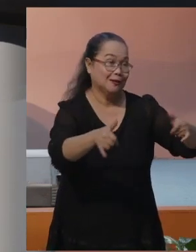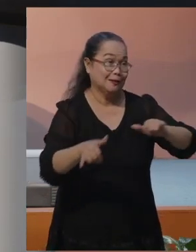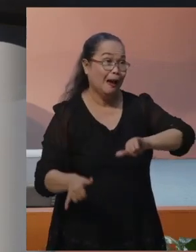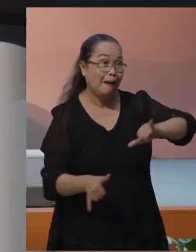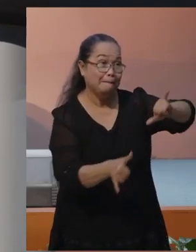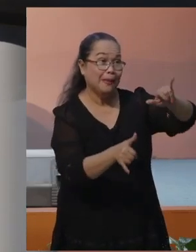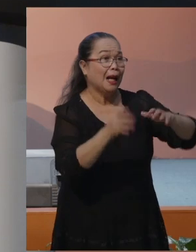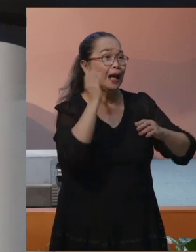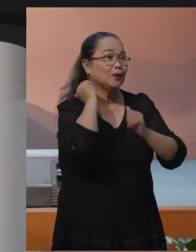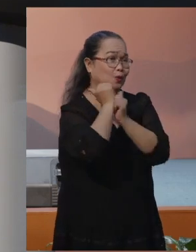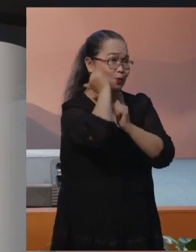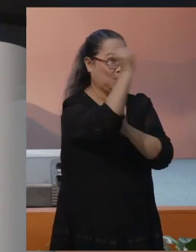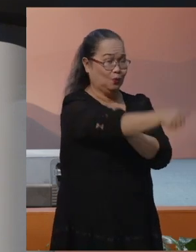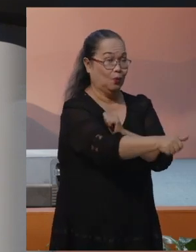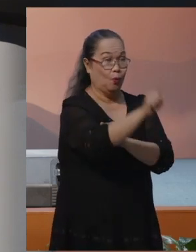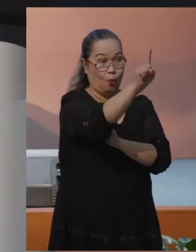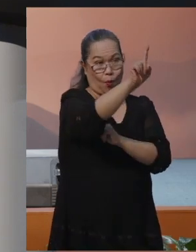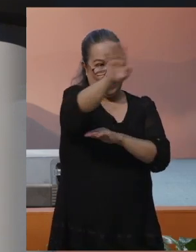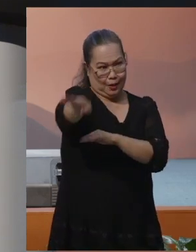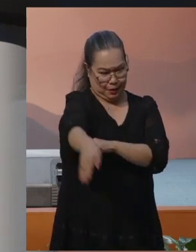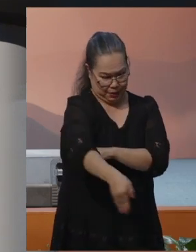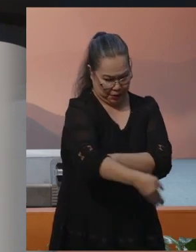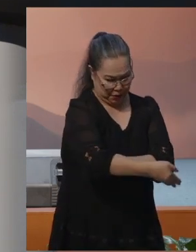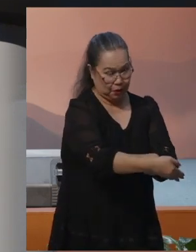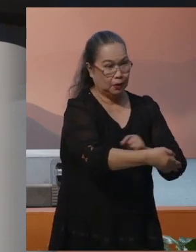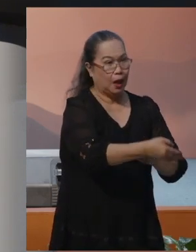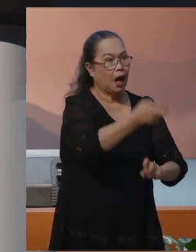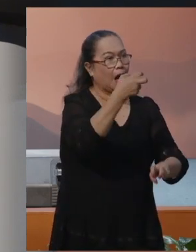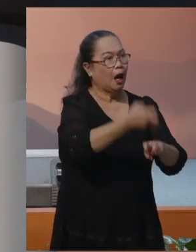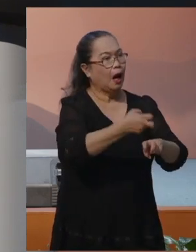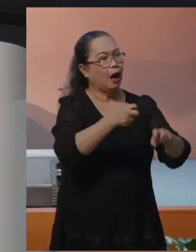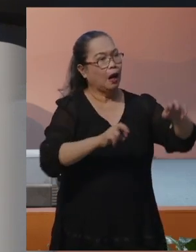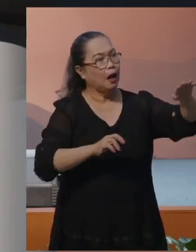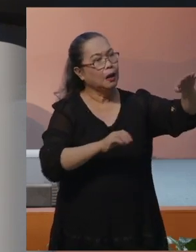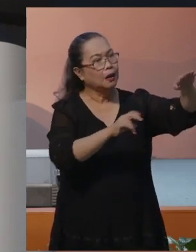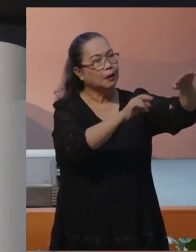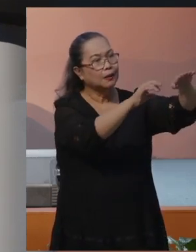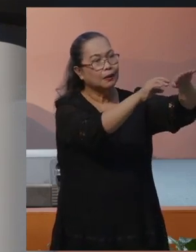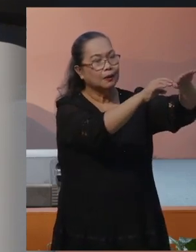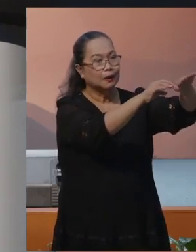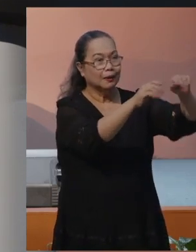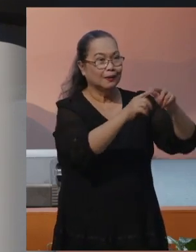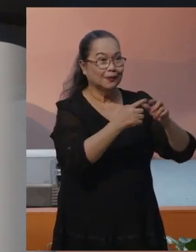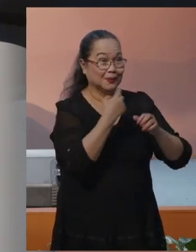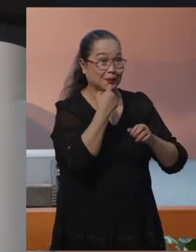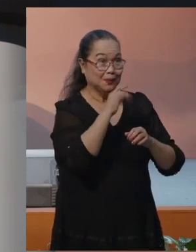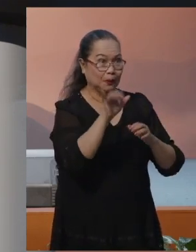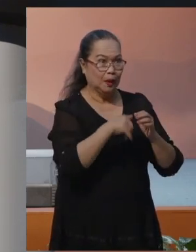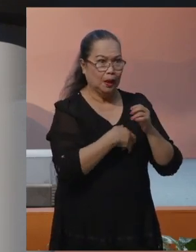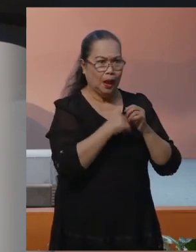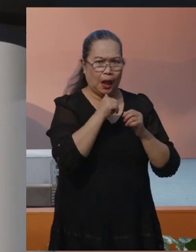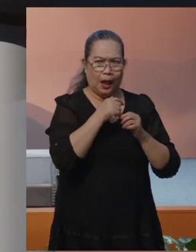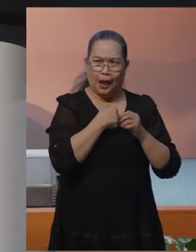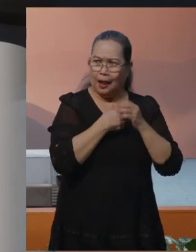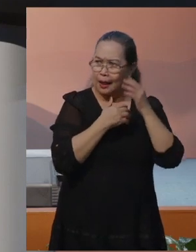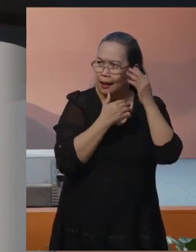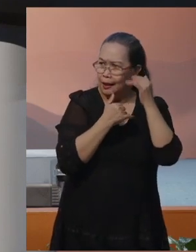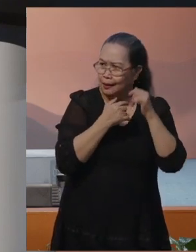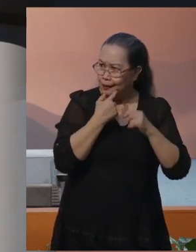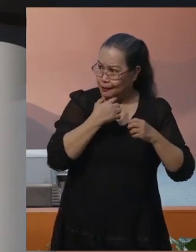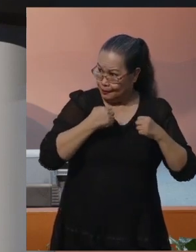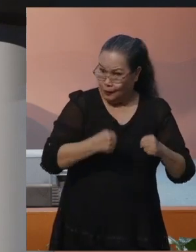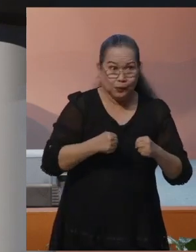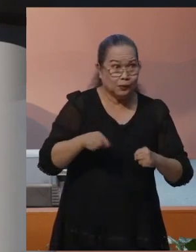Isang magdamag lang sa mahirap na pag-akyat. Hindi rin siguro nila inaasahan na may lakas